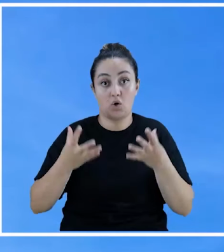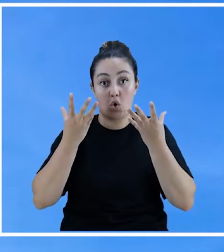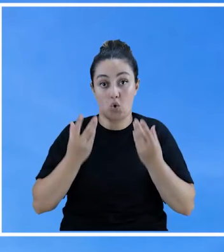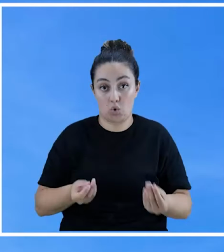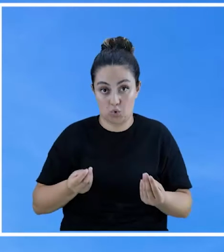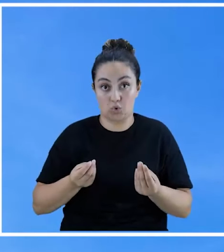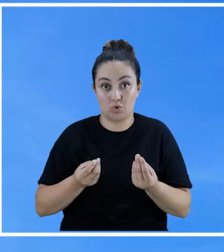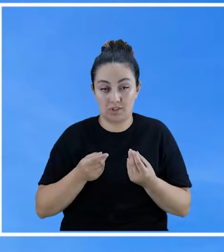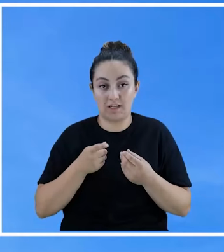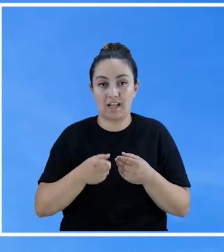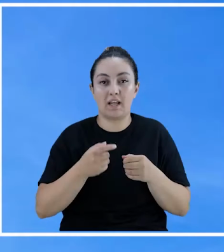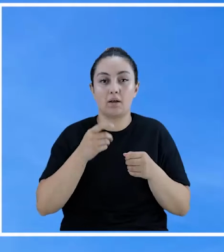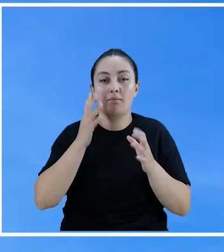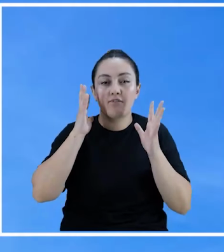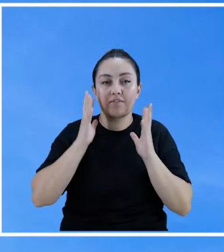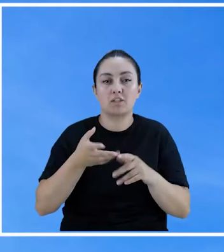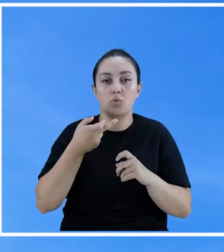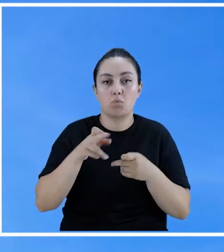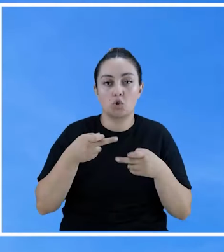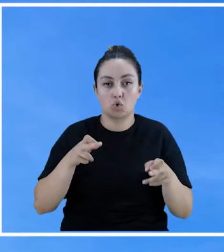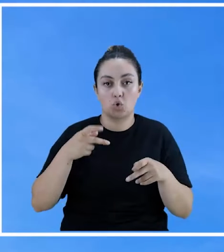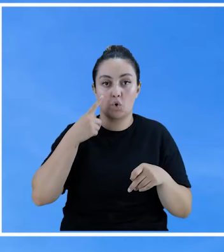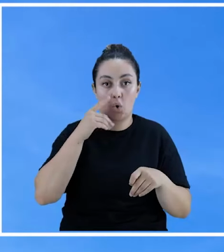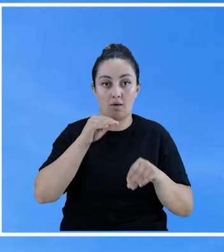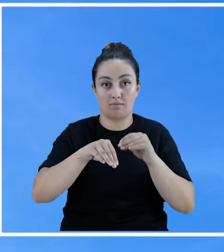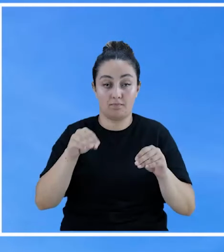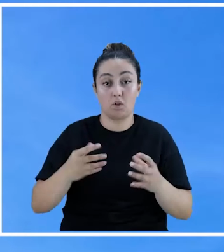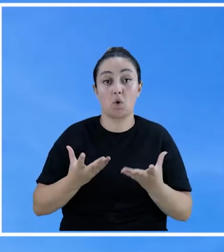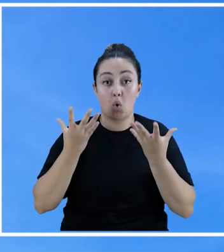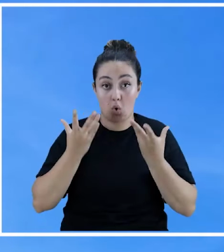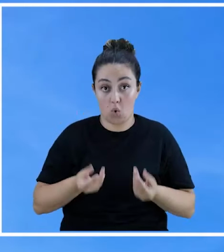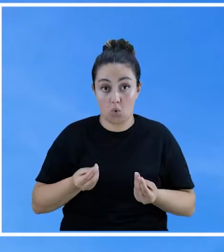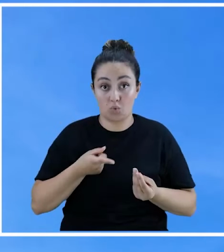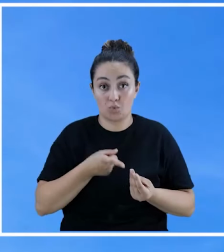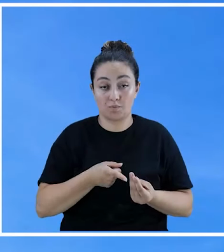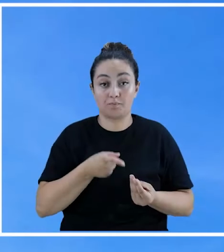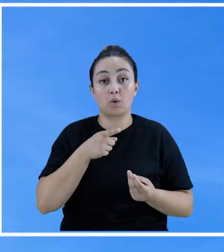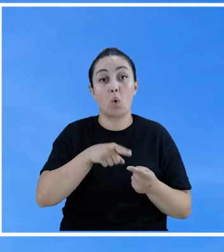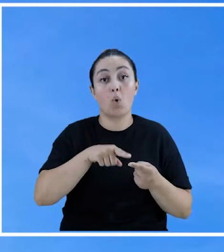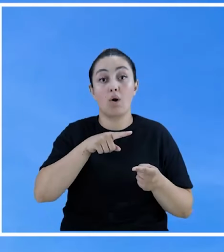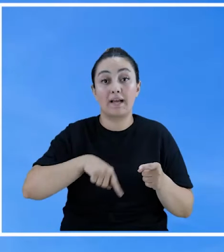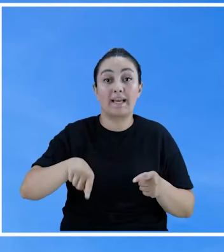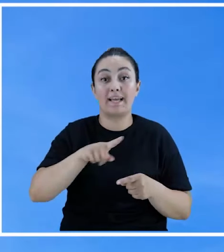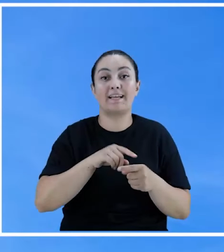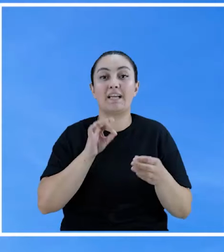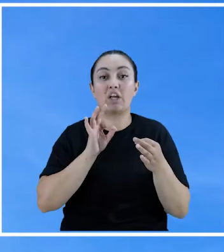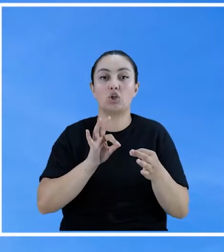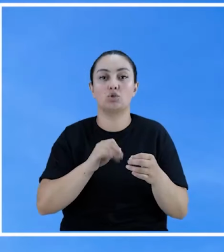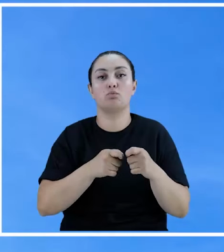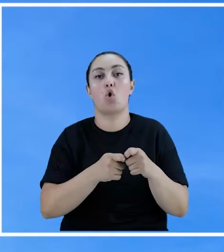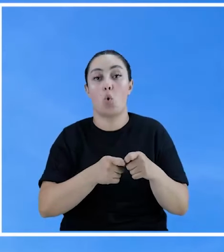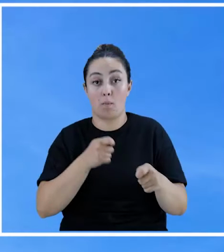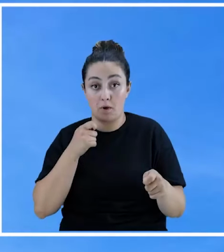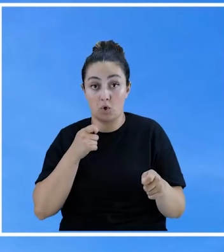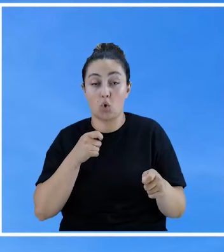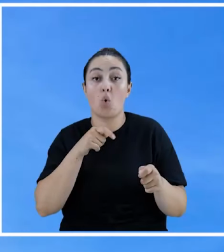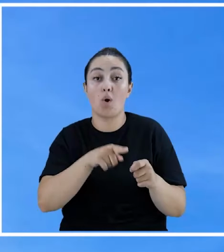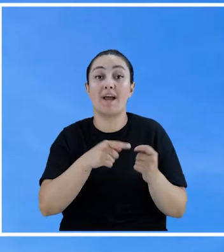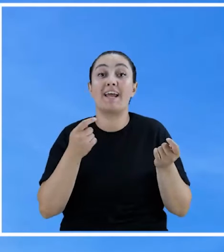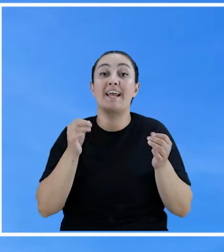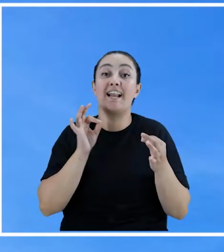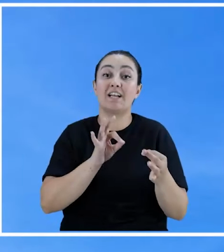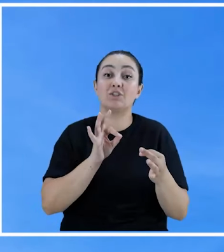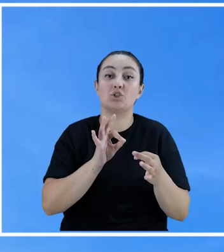Hele ki gevşek dediğimiz içerisinde boşluk barındıran taneciklerse bunlar onların iletişimini koparıyor.